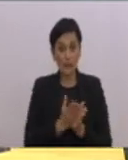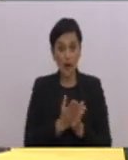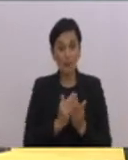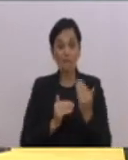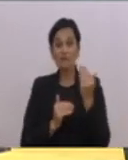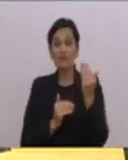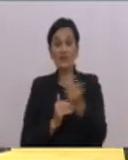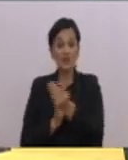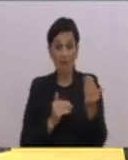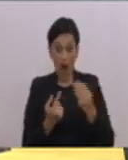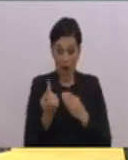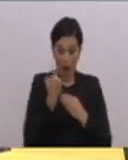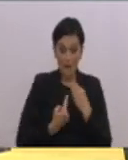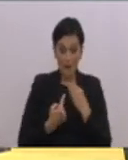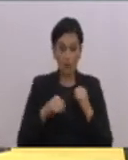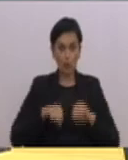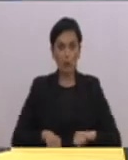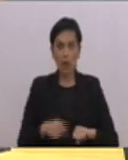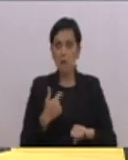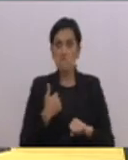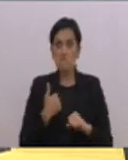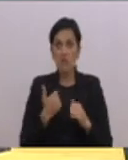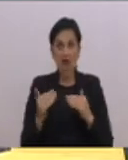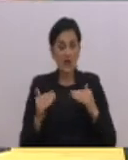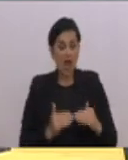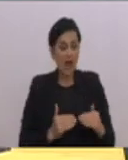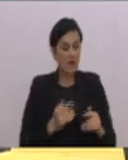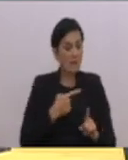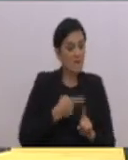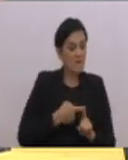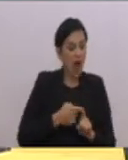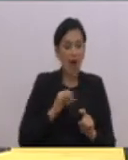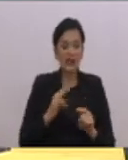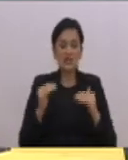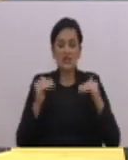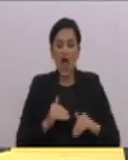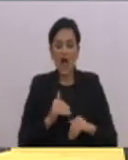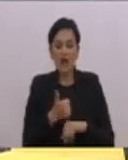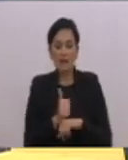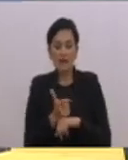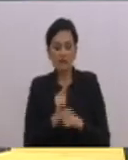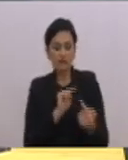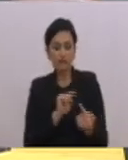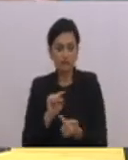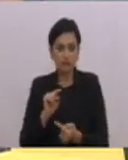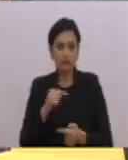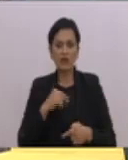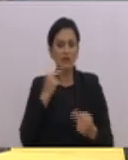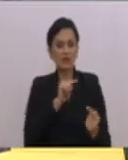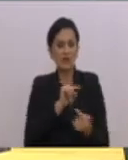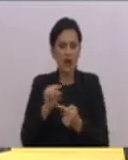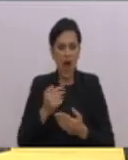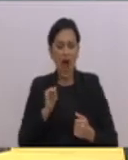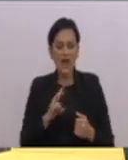თუ ამიგზავნოთ ამის უფლებას, მე ხო ნაკლები ფაშისტი არ გავხდები, ნაკლები რასისტი, ნაკლები სექსისტი, ნაკლები ჰომოფობი. ის ხო მაინც იგივე იქნება,